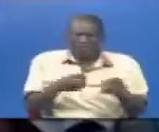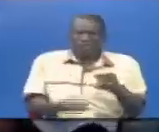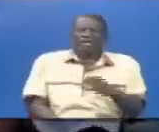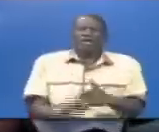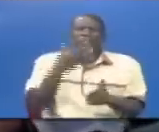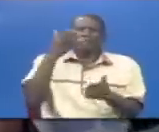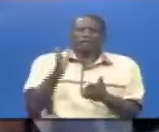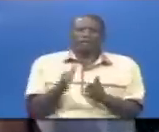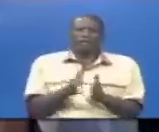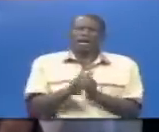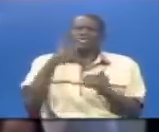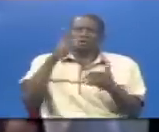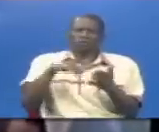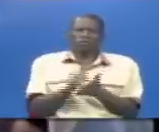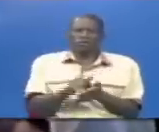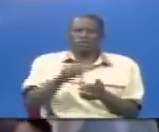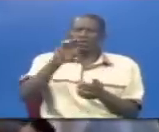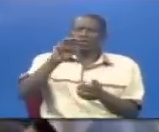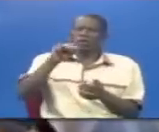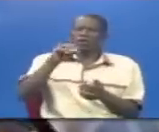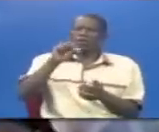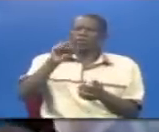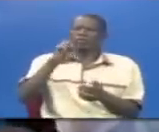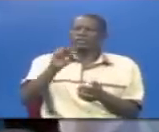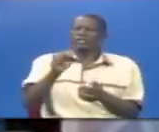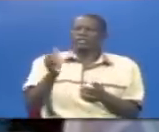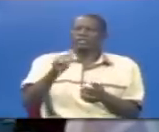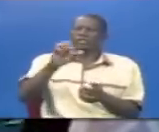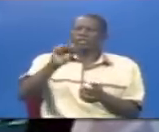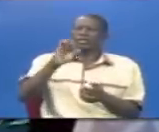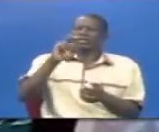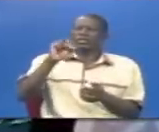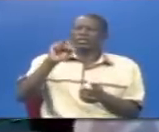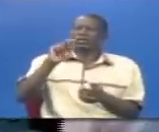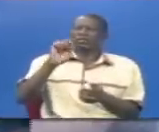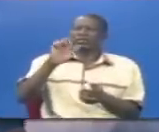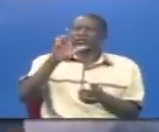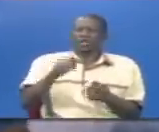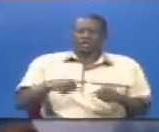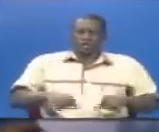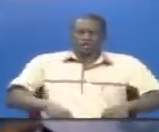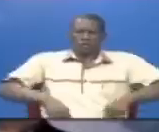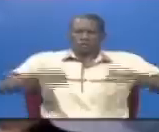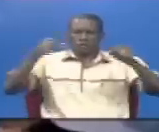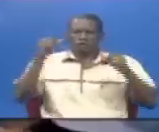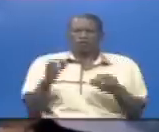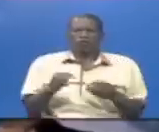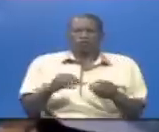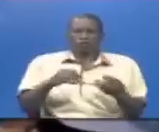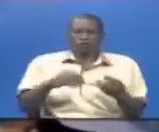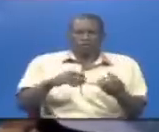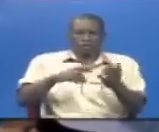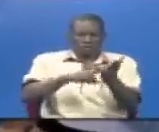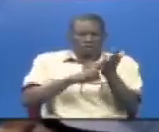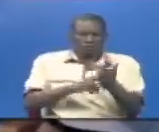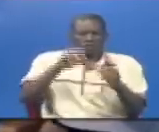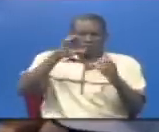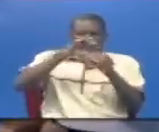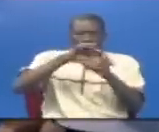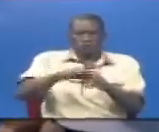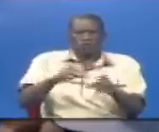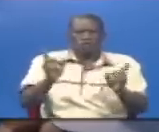ajitokeze. Wanasema kwamba Moses Sunkuli ambaye ni mkurugenzi wa masuala ya uandikishaji wa kura